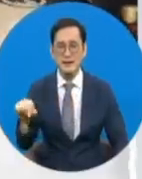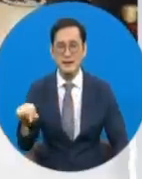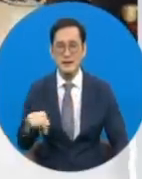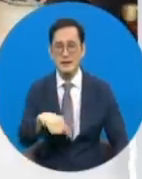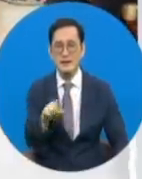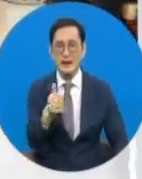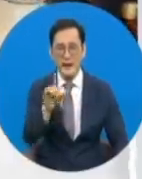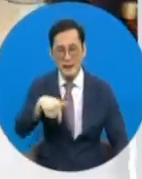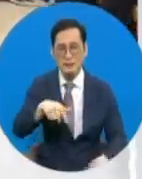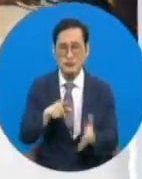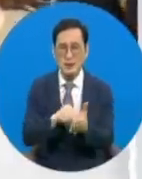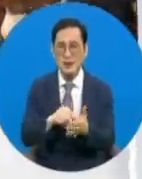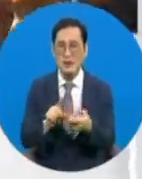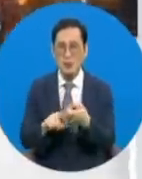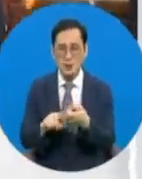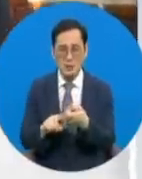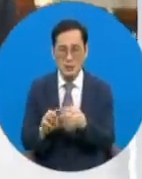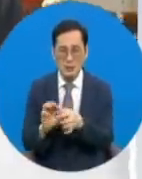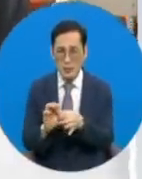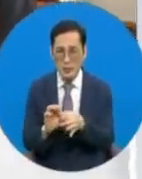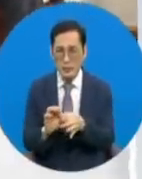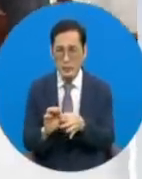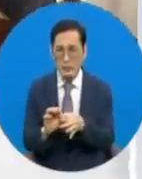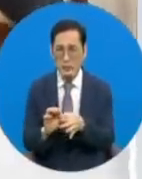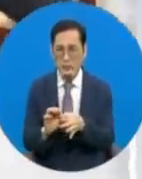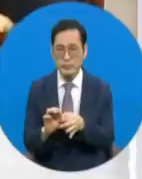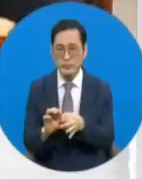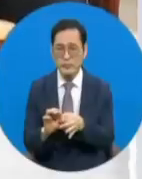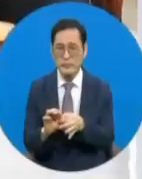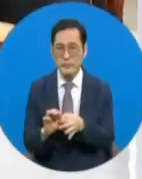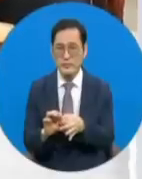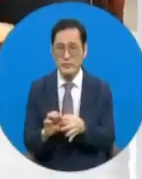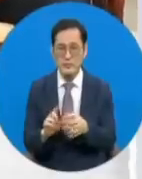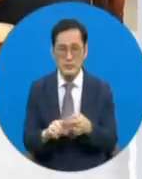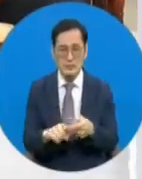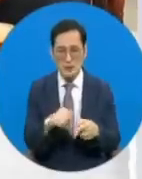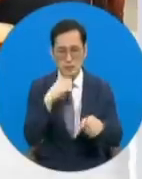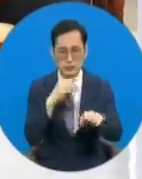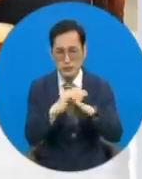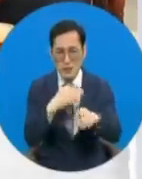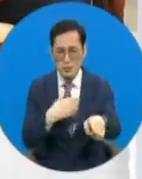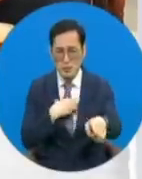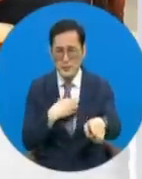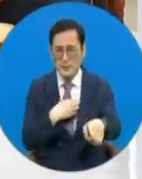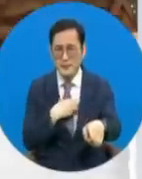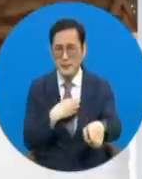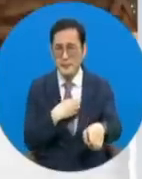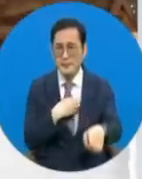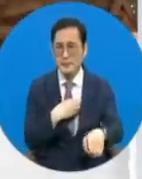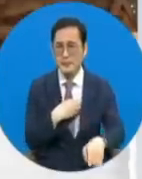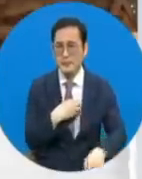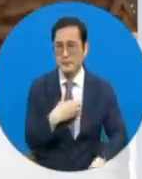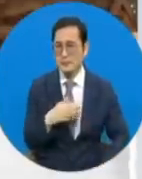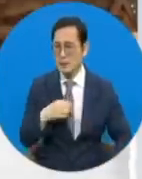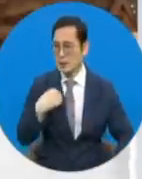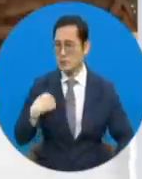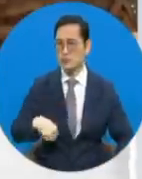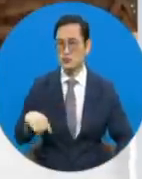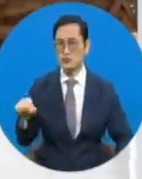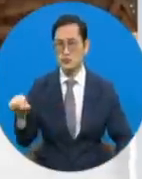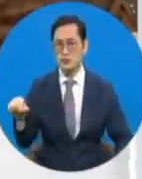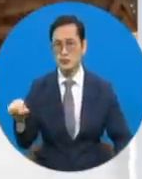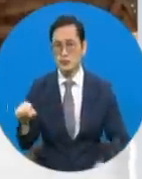보니까 중국을 홍보할 수 있는 선전점, 그걸 마련해줬다고 봐요. 뭐 중국은 몽이라는 얘기를